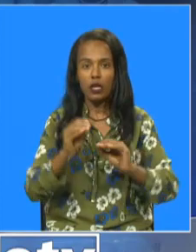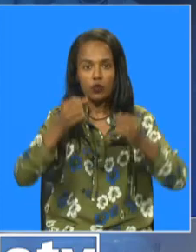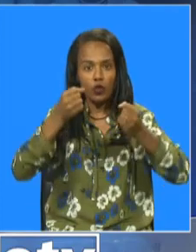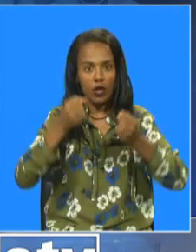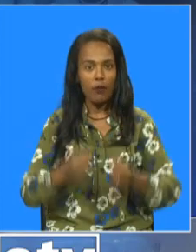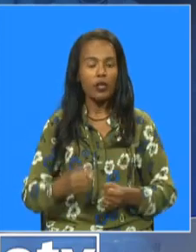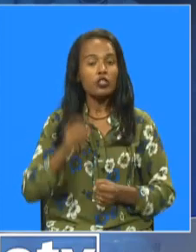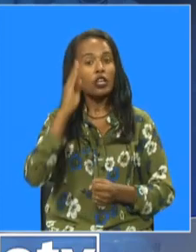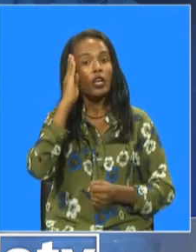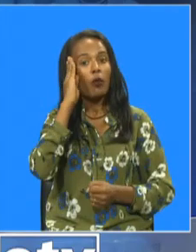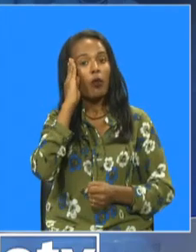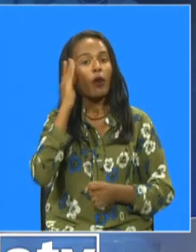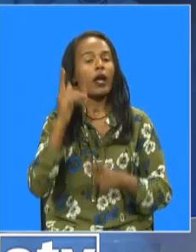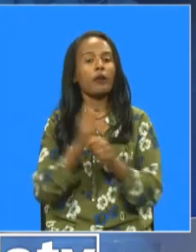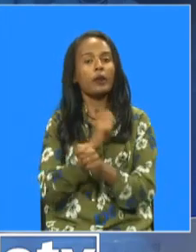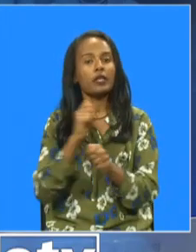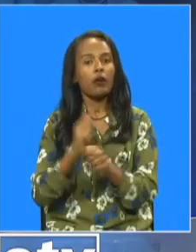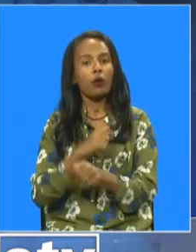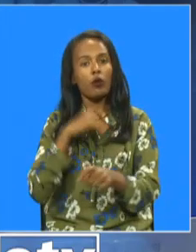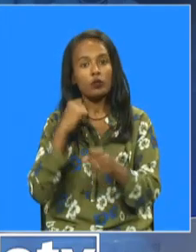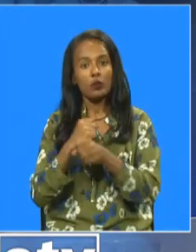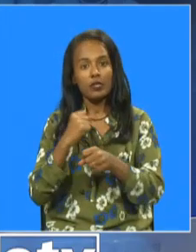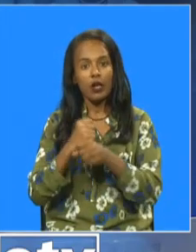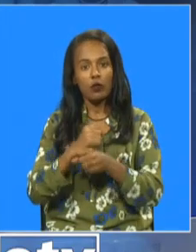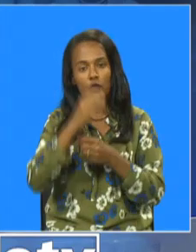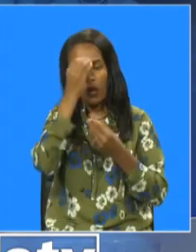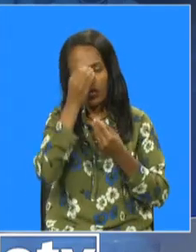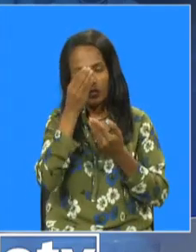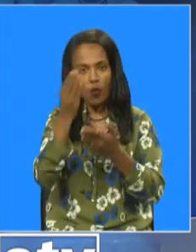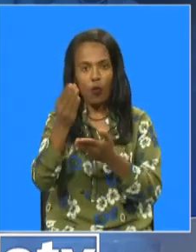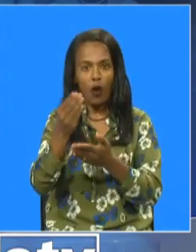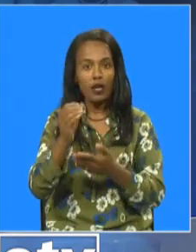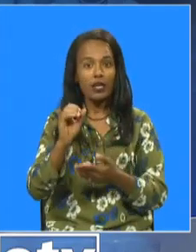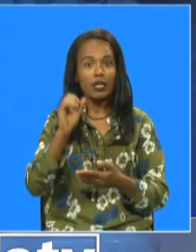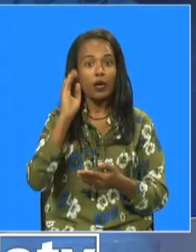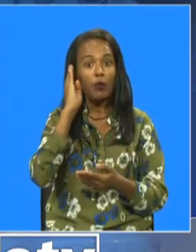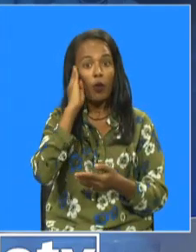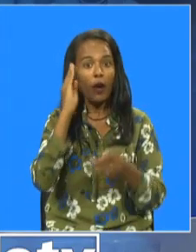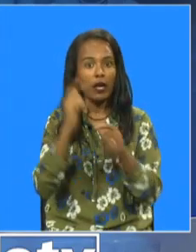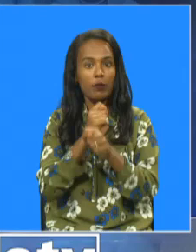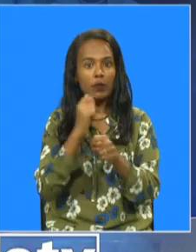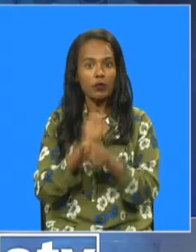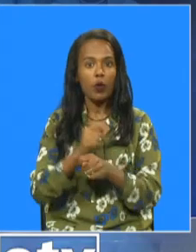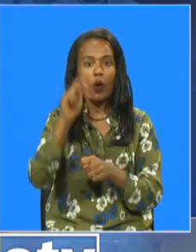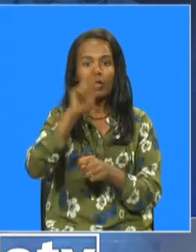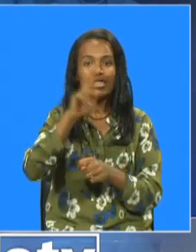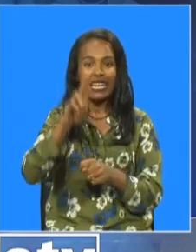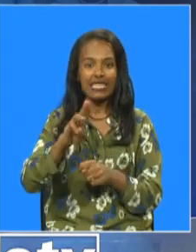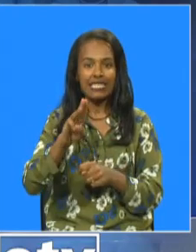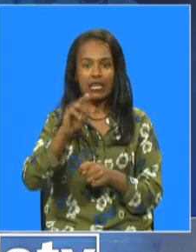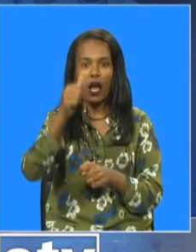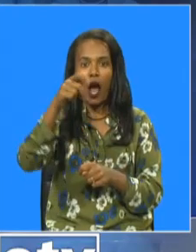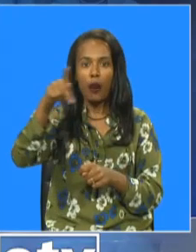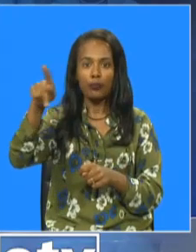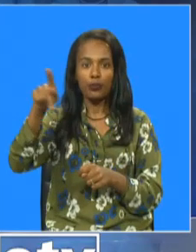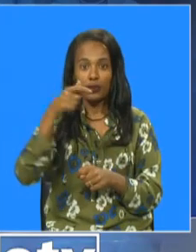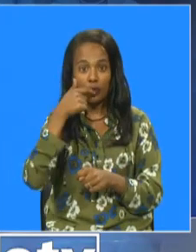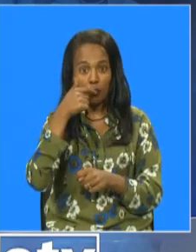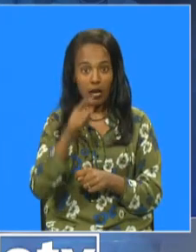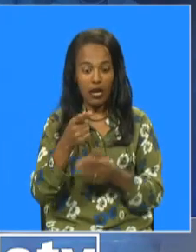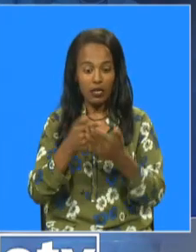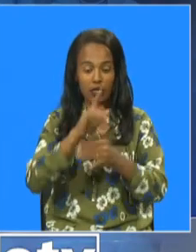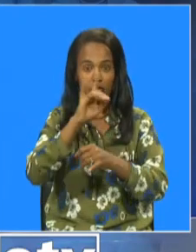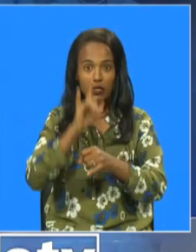የሚያስችል የሞባይል መተግበሪያዎች መስራቱን አስታውቋል። የሞባይል መተግበሪያው ደግሞ ትሬስ ሚ አፕ ይሰኛል። ይህንን